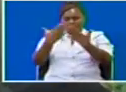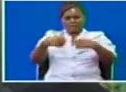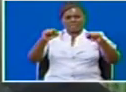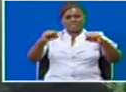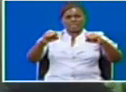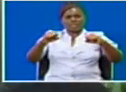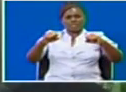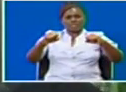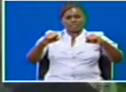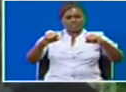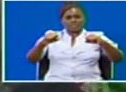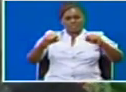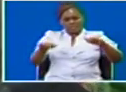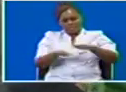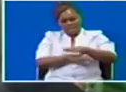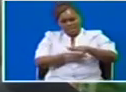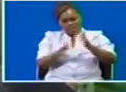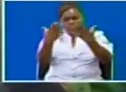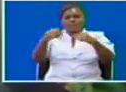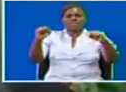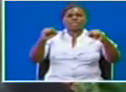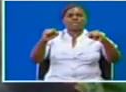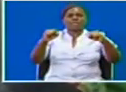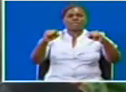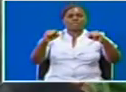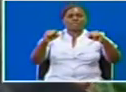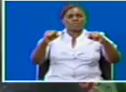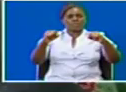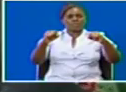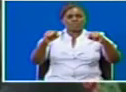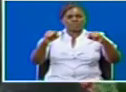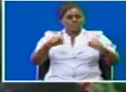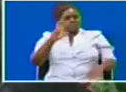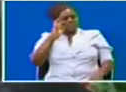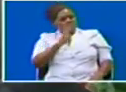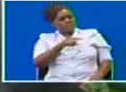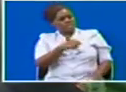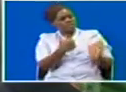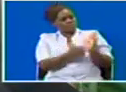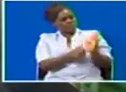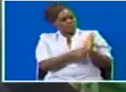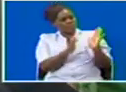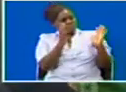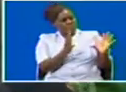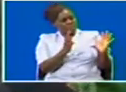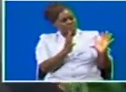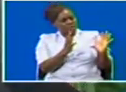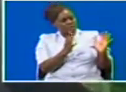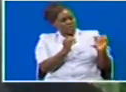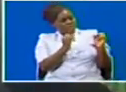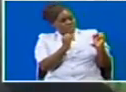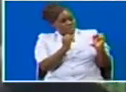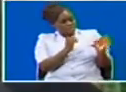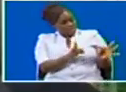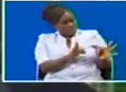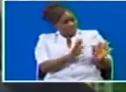rais na naibu wa rais na Kipchumba Murkomen waangalie hiyo maneno vizuri sana, kwa sababu kama hakuna